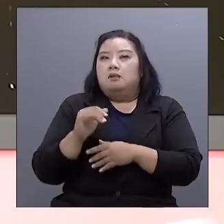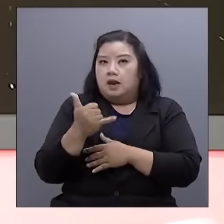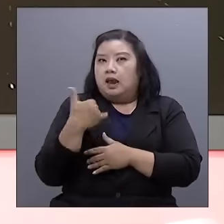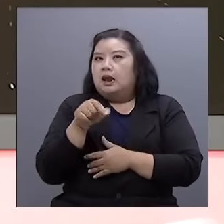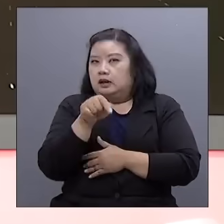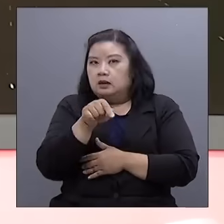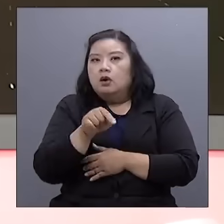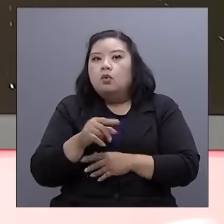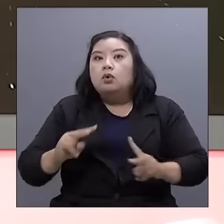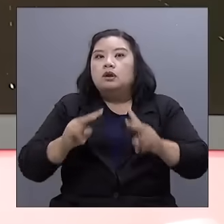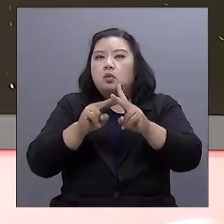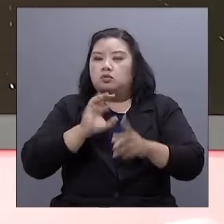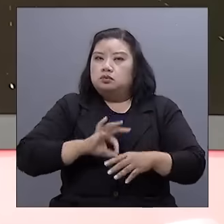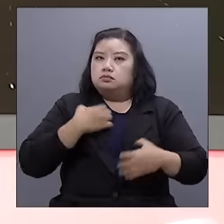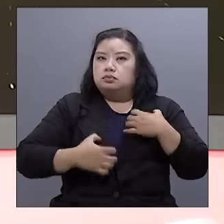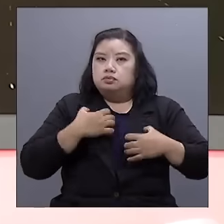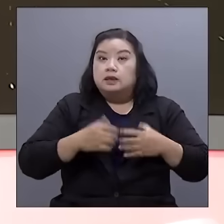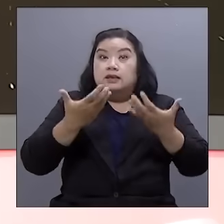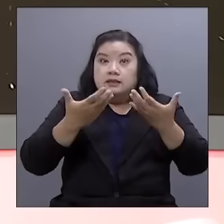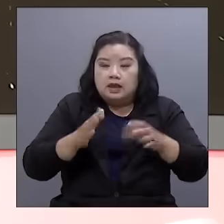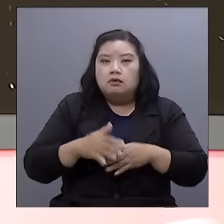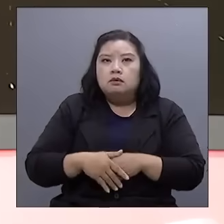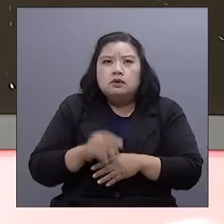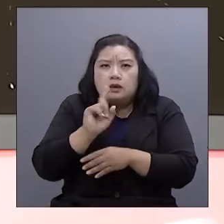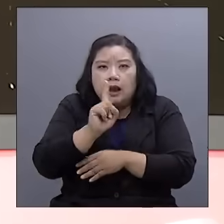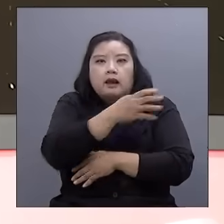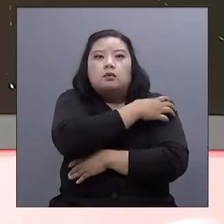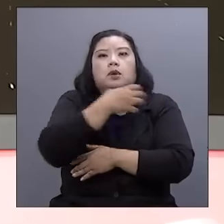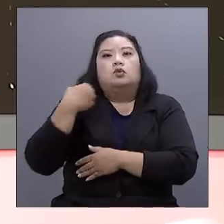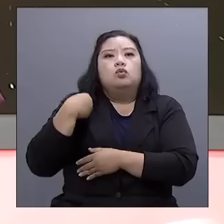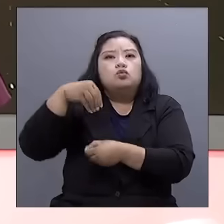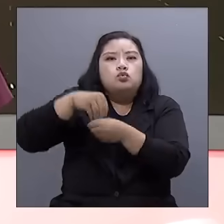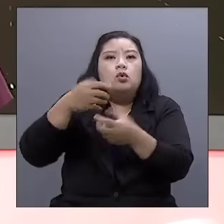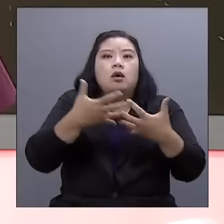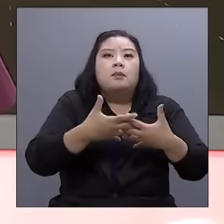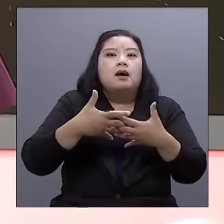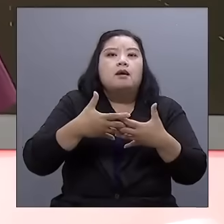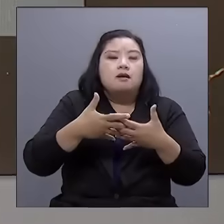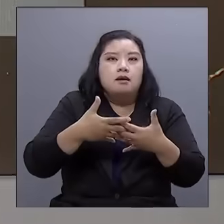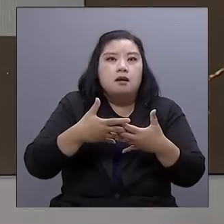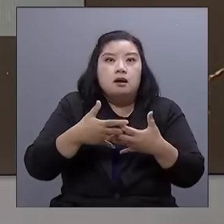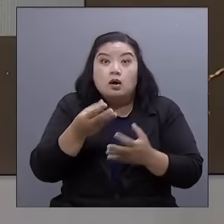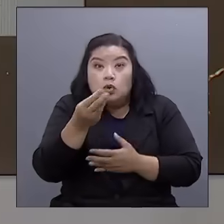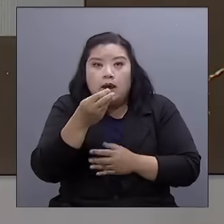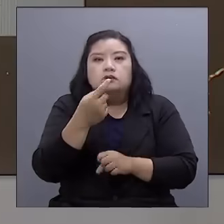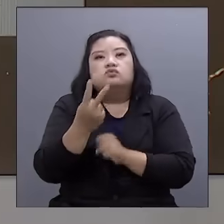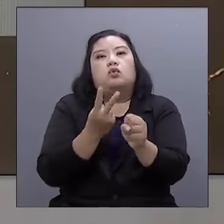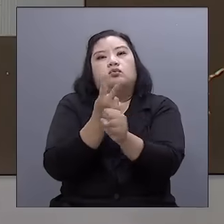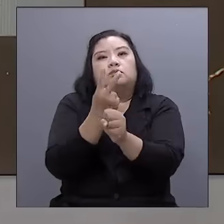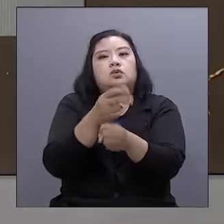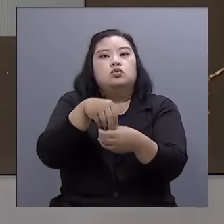ไม่พอใจนะคะแล้วก็แถมยังเป็นทูตค่ะสหรัฐคุณผู้ชมดูระยะเวลาไม่ถึง2ปีนะคะ